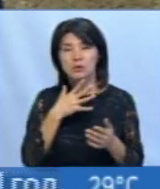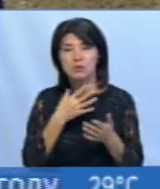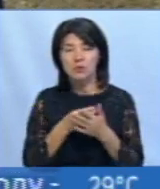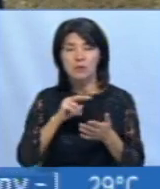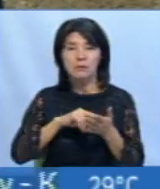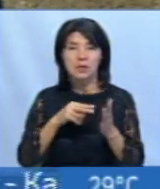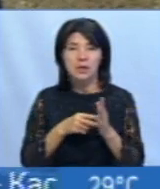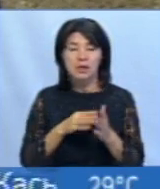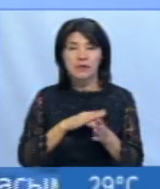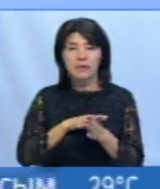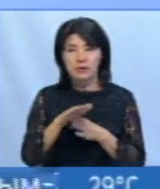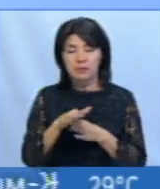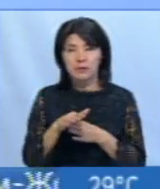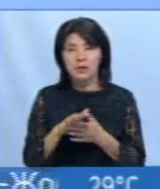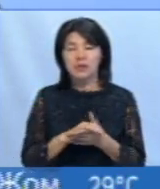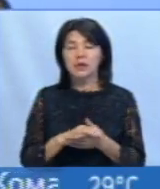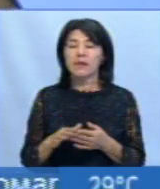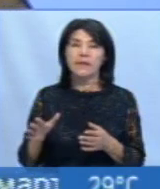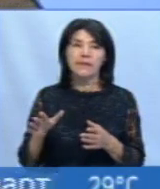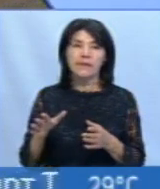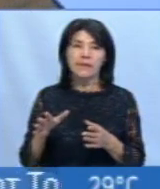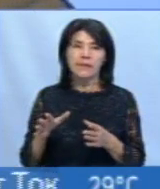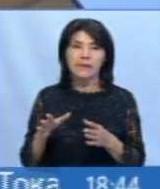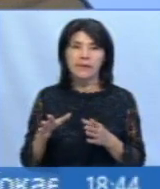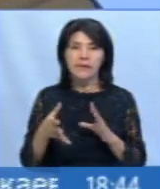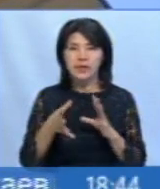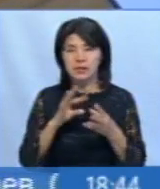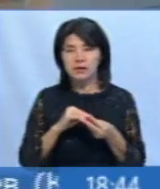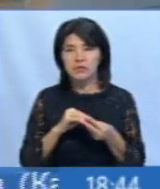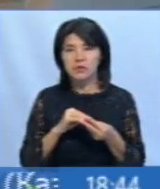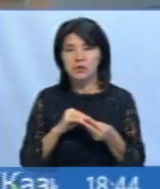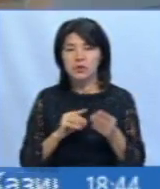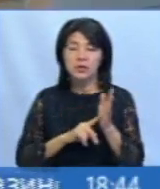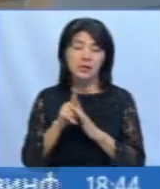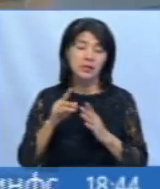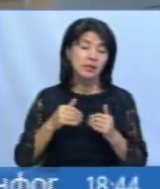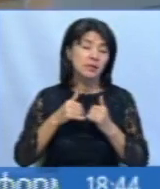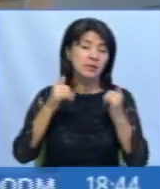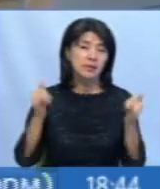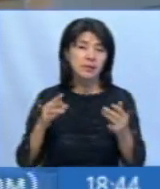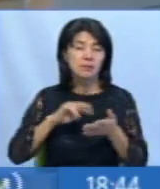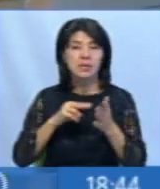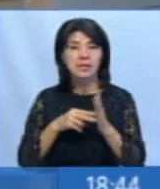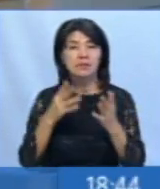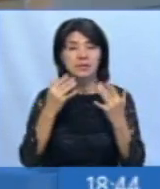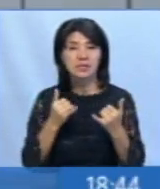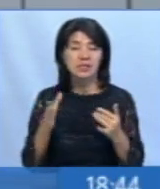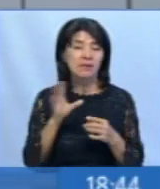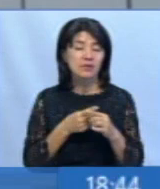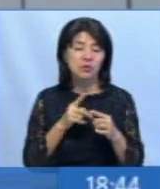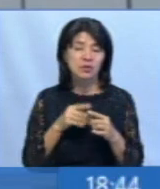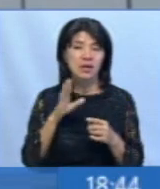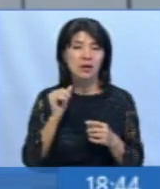дальше доработаем. Всего с начала реализации программы по переселению из трудоизбыточных регионов страны в район Акулы